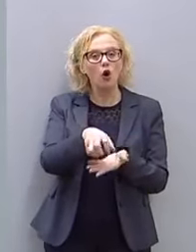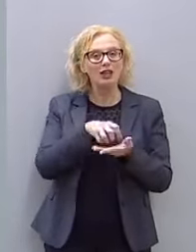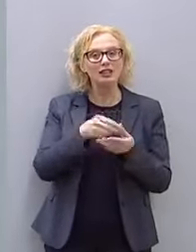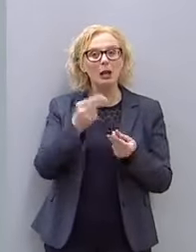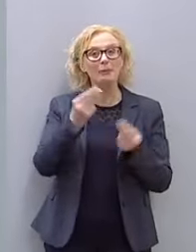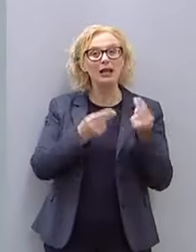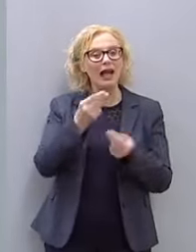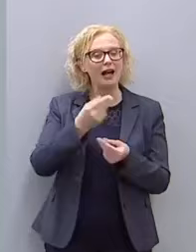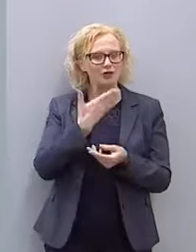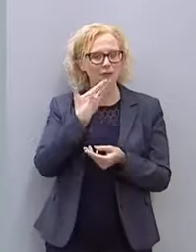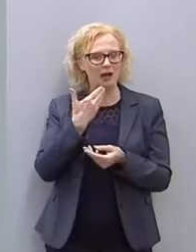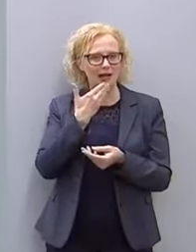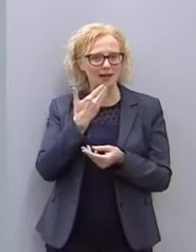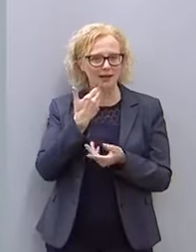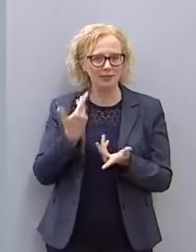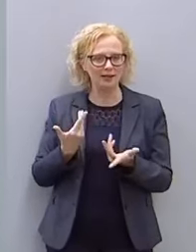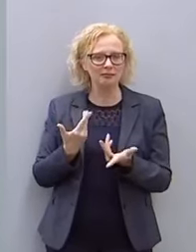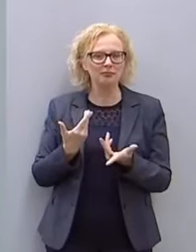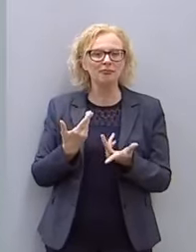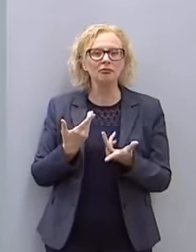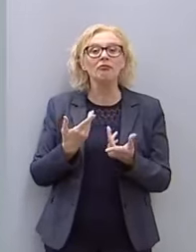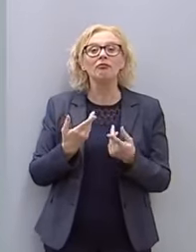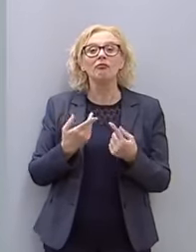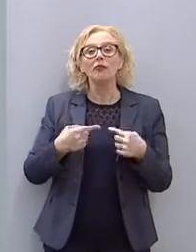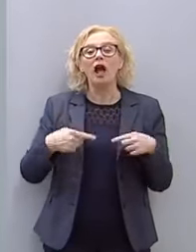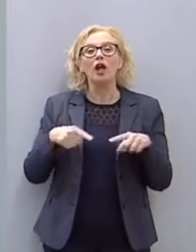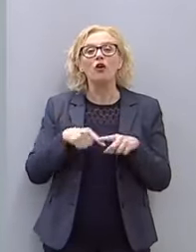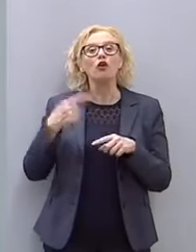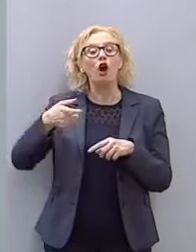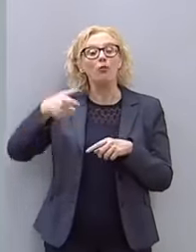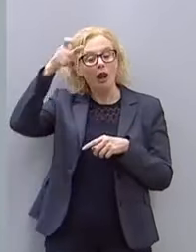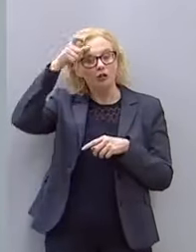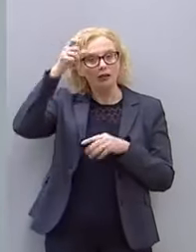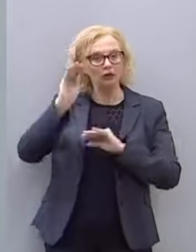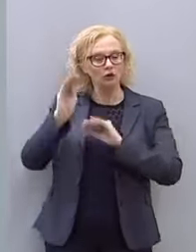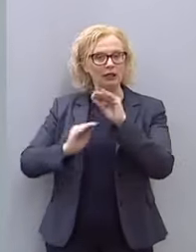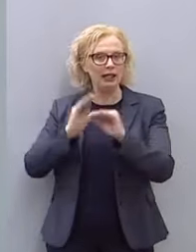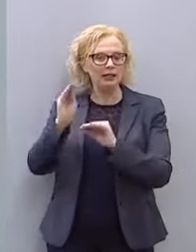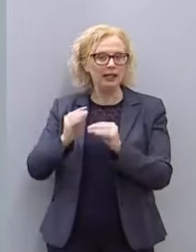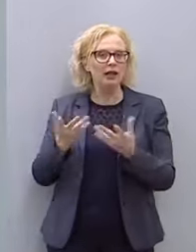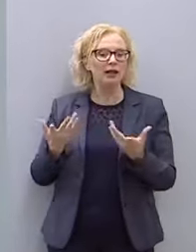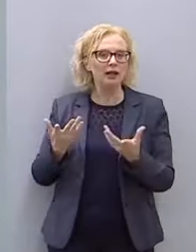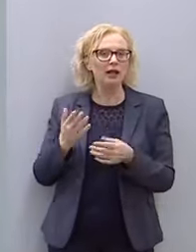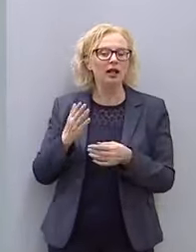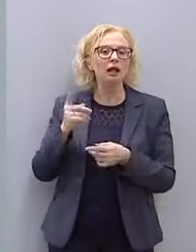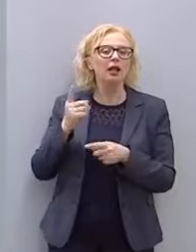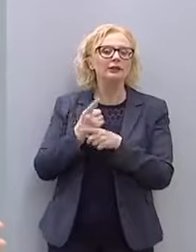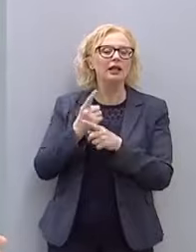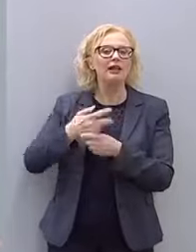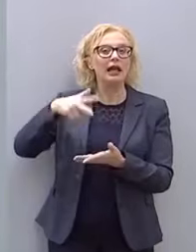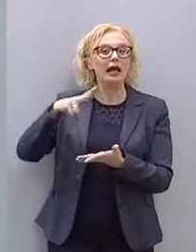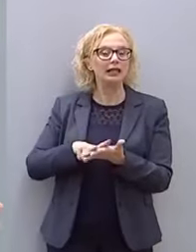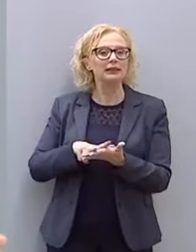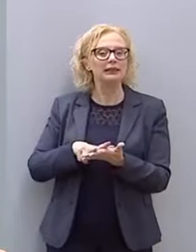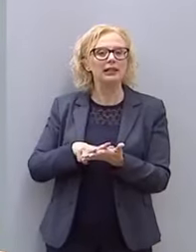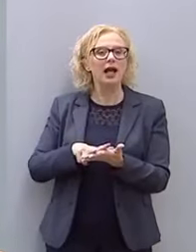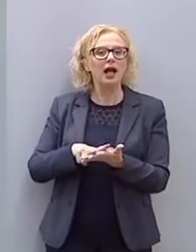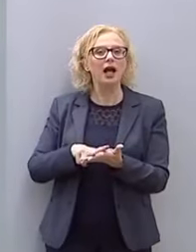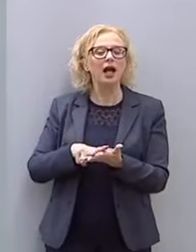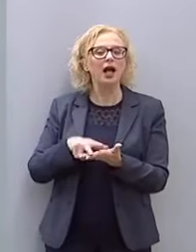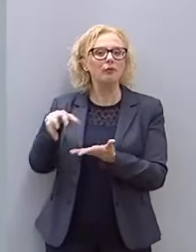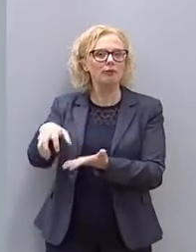della provincia che chiederemo ovviamente allo allo stato di garantire come come